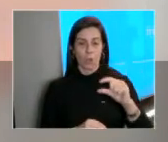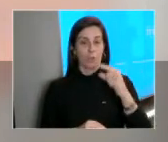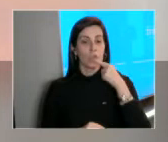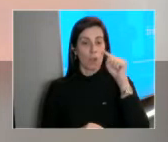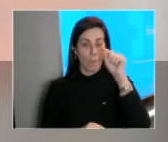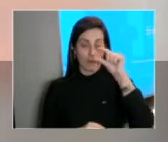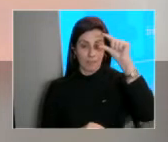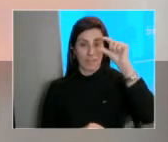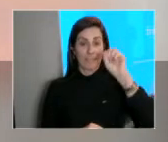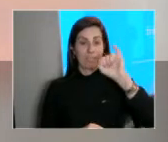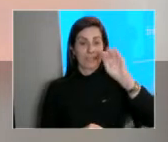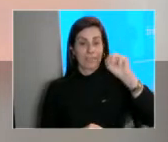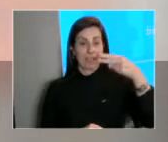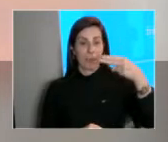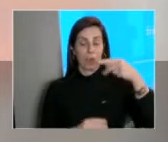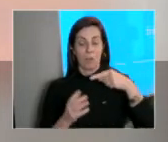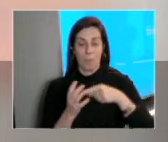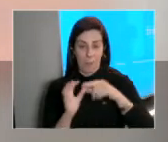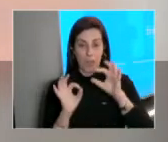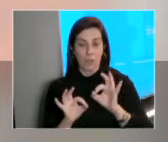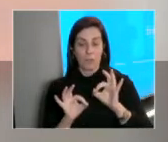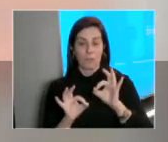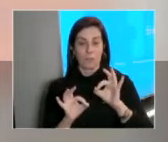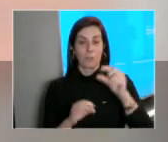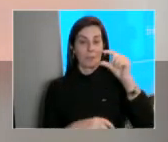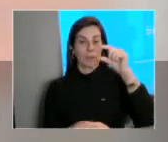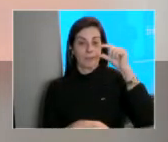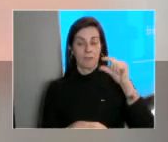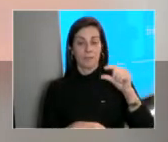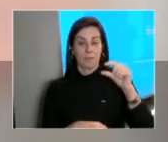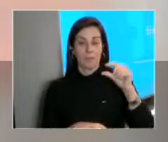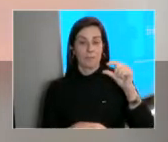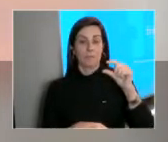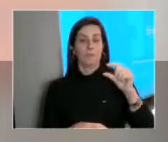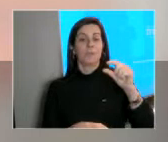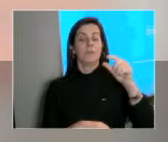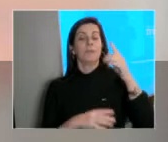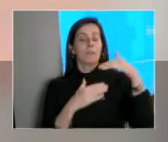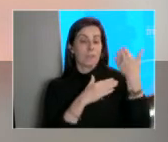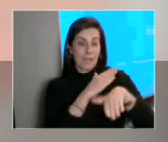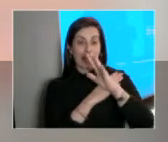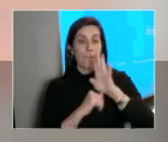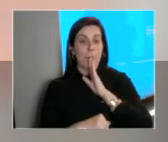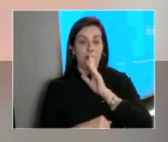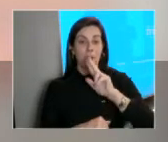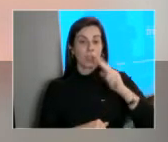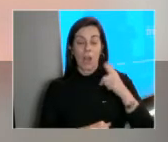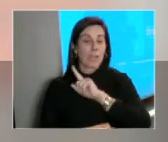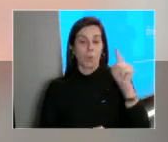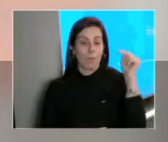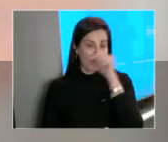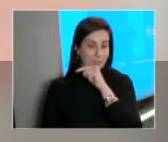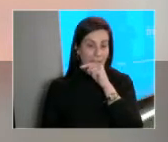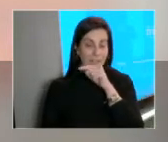שקוראת לה, שהכותרת של הטור שלה בגובה הריות, בן דרור ימיני יצא מהמלכודת, ויפעת אריך שכותבת אסור